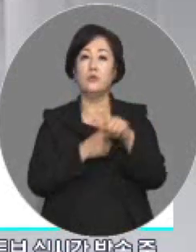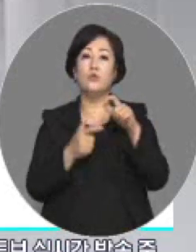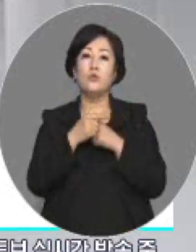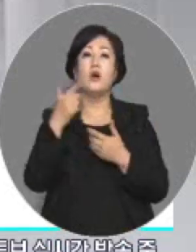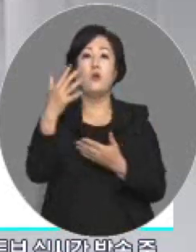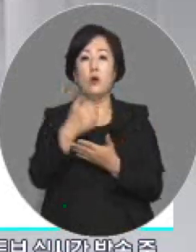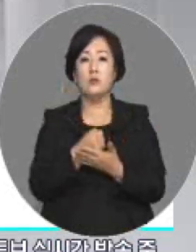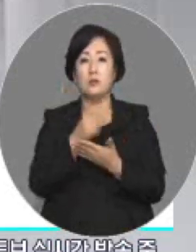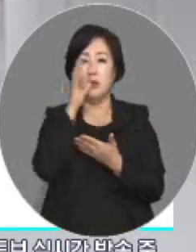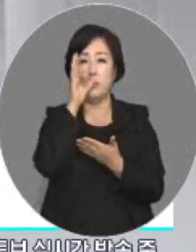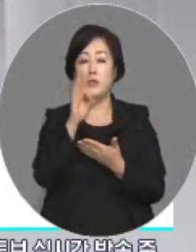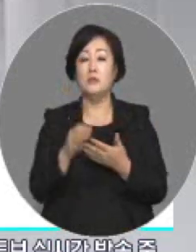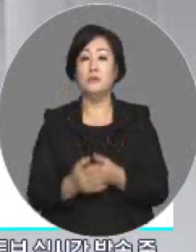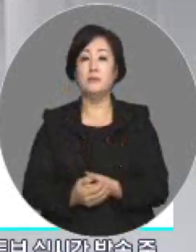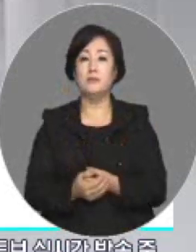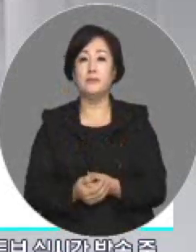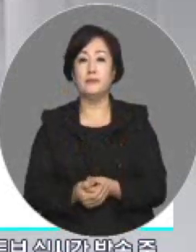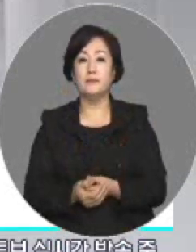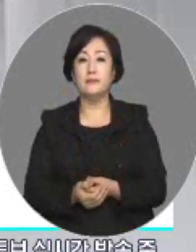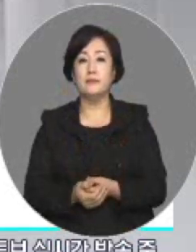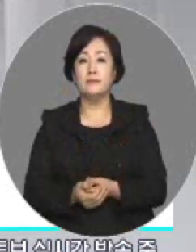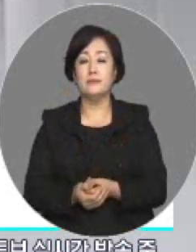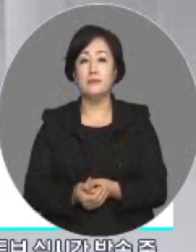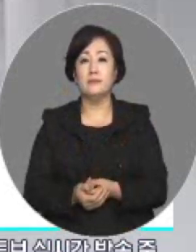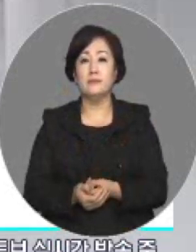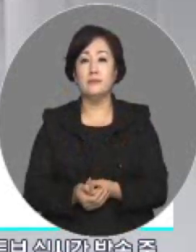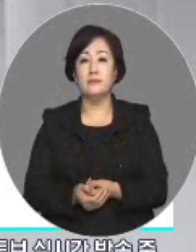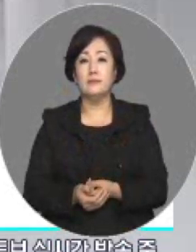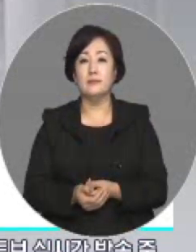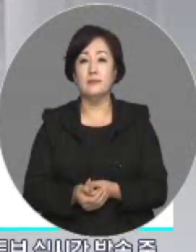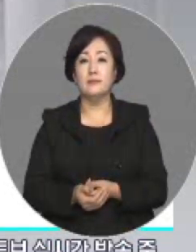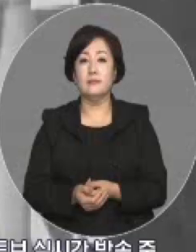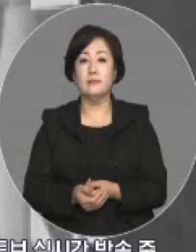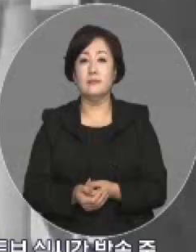입수했습니다 신혜지 기자의 단독 보도입니다